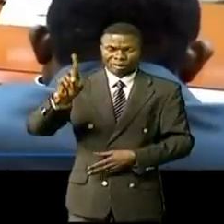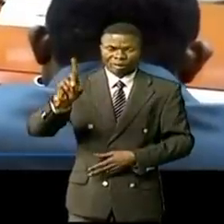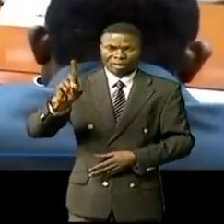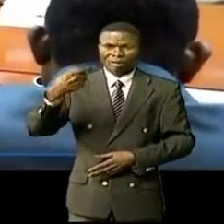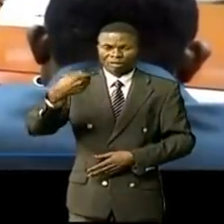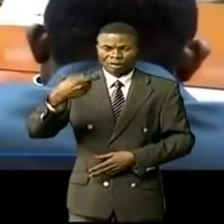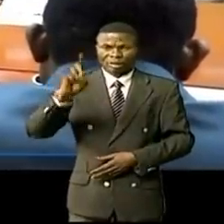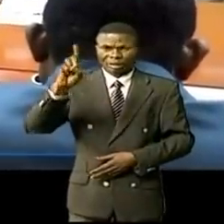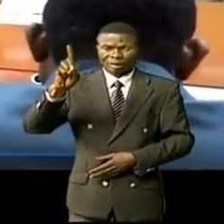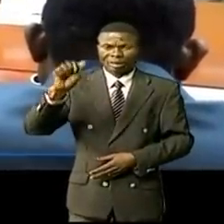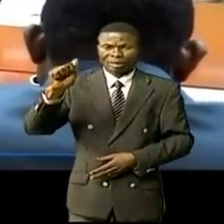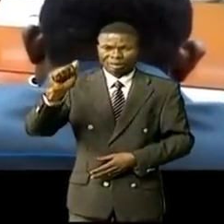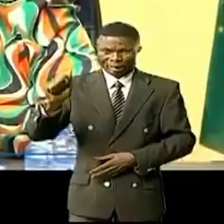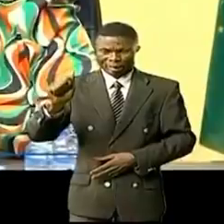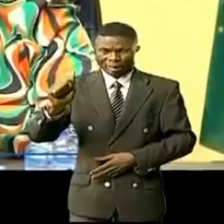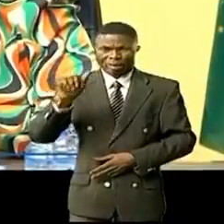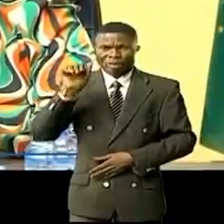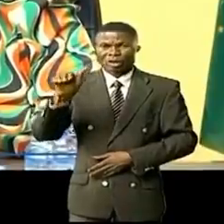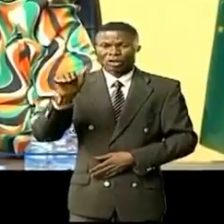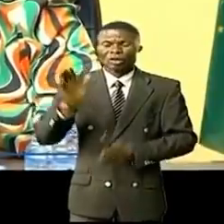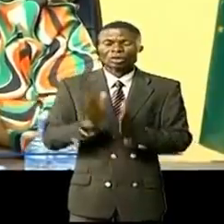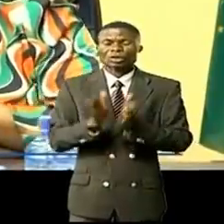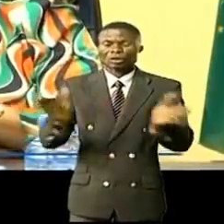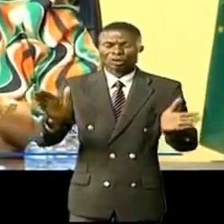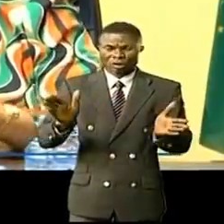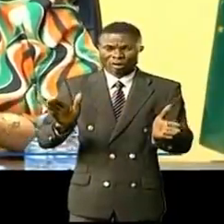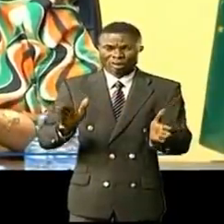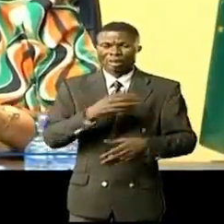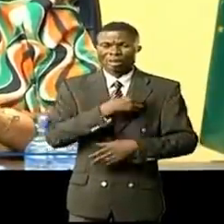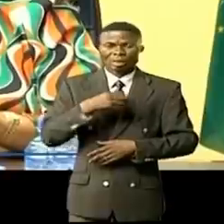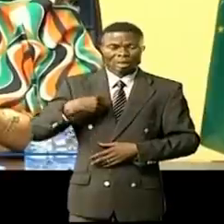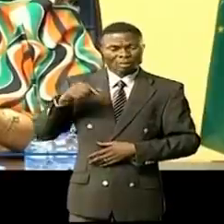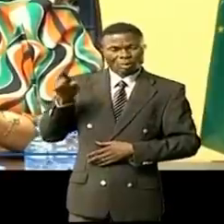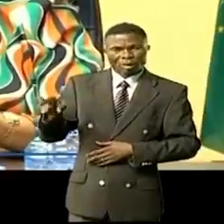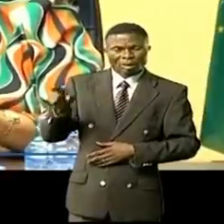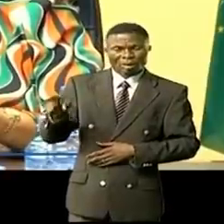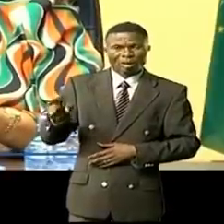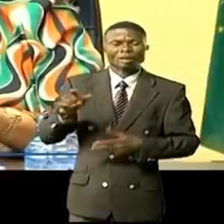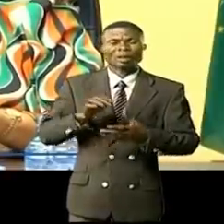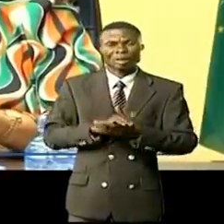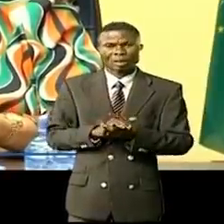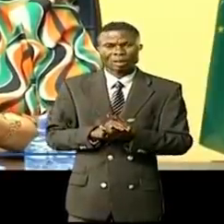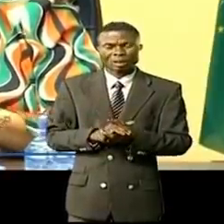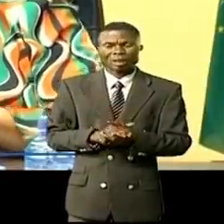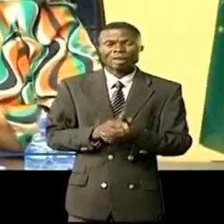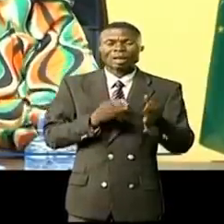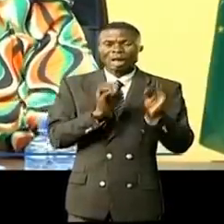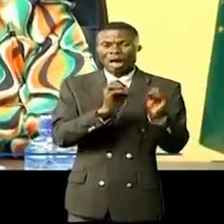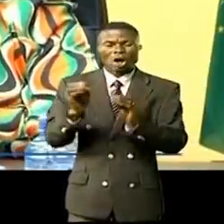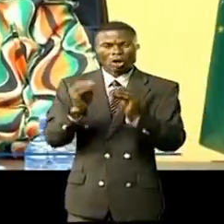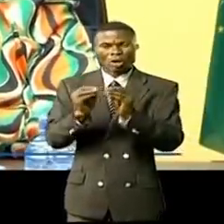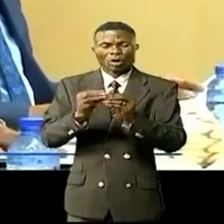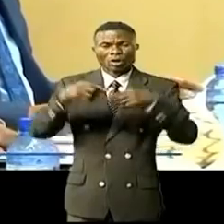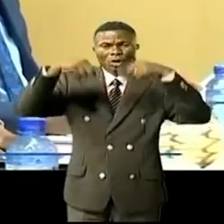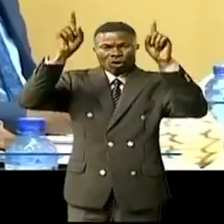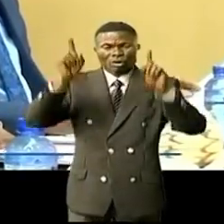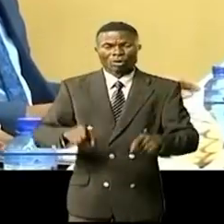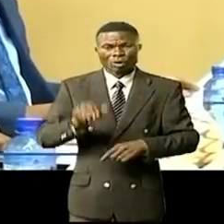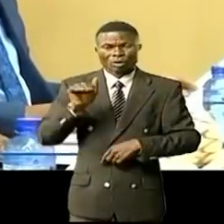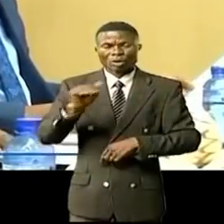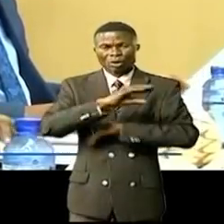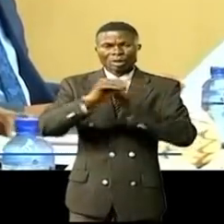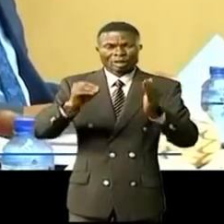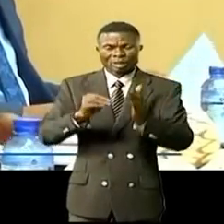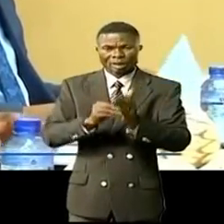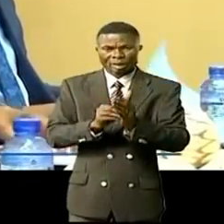La directrice générale de cette régie financière, Jeanne Blandine Kawanda-Waloum, qui a présidé la réunion annuelle des directeurs centraux et